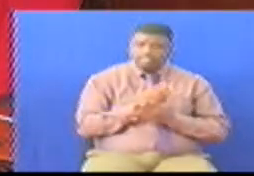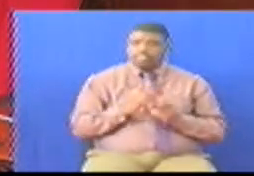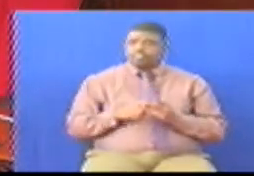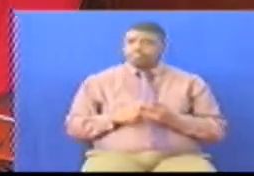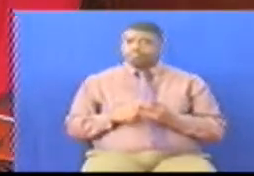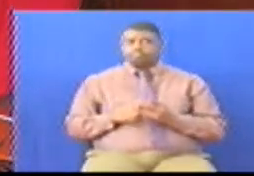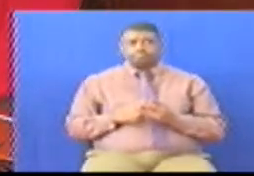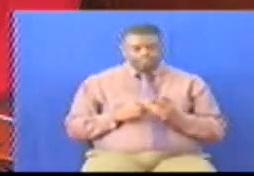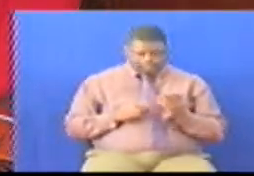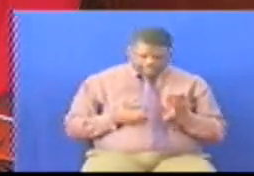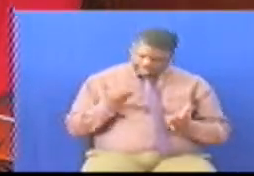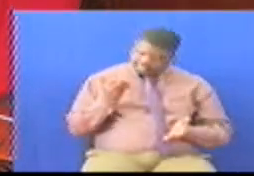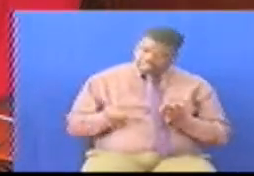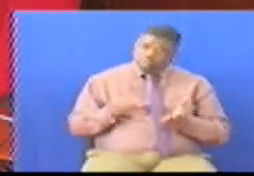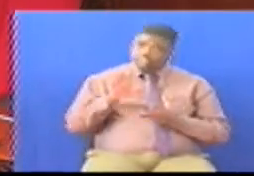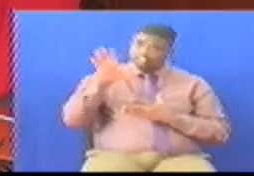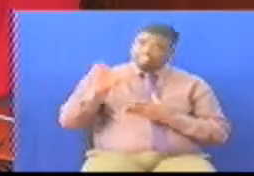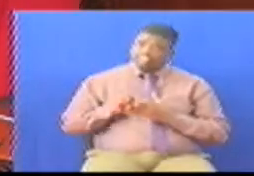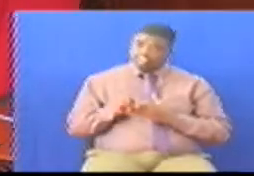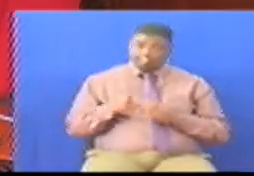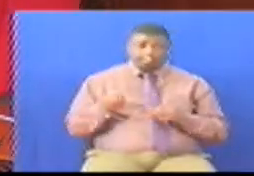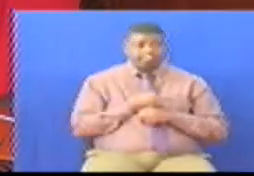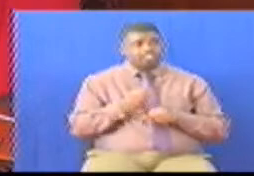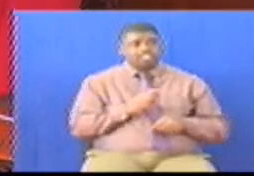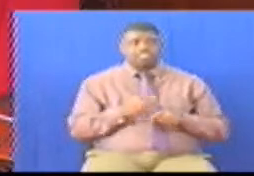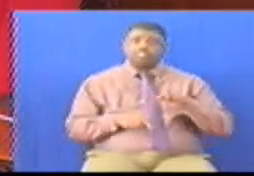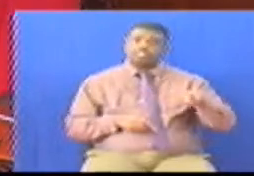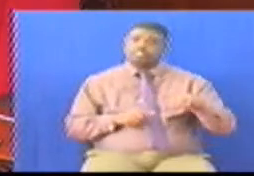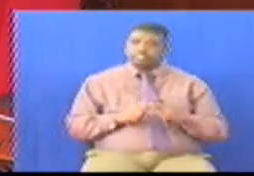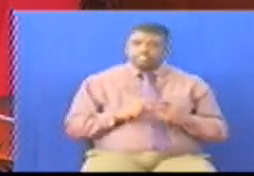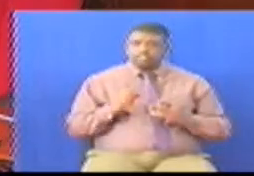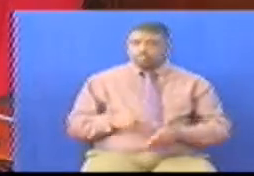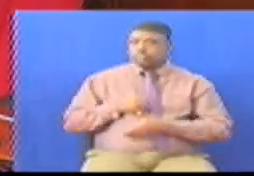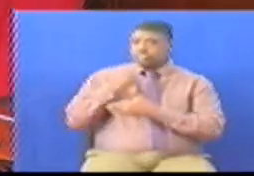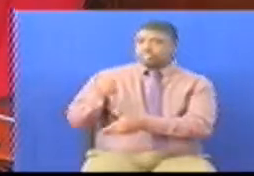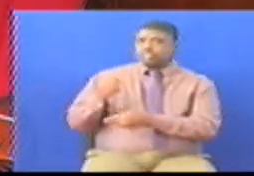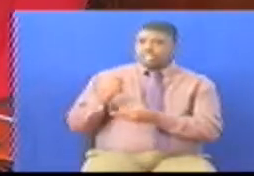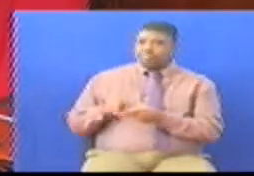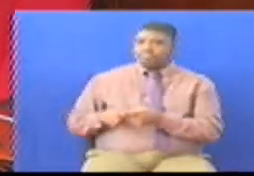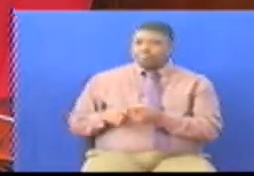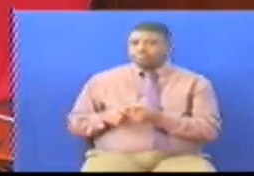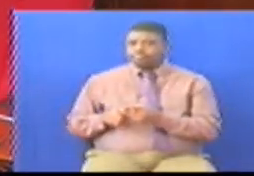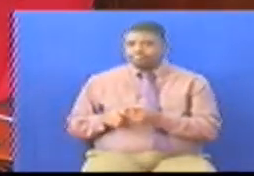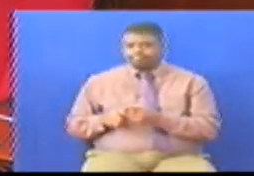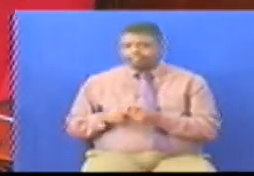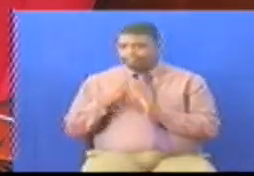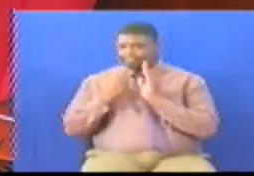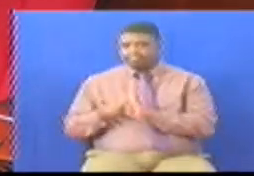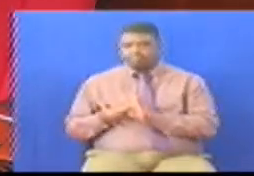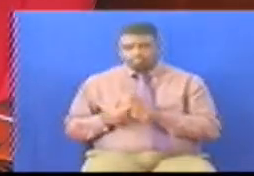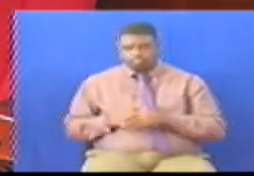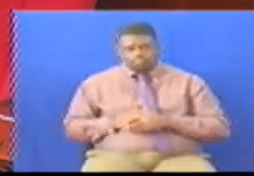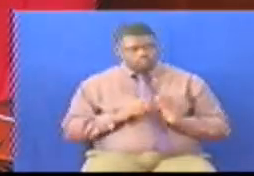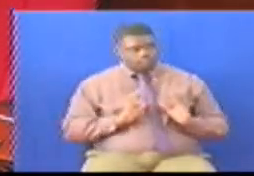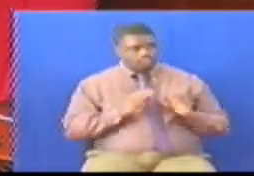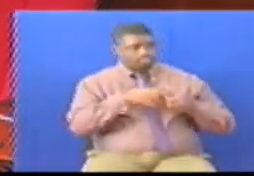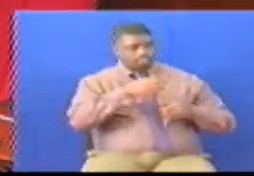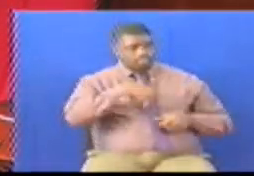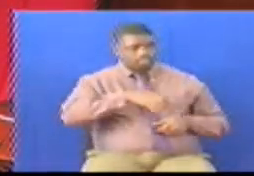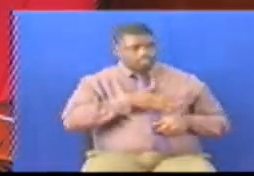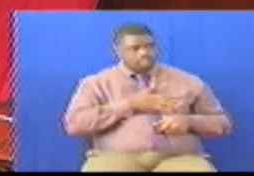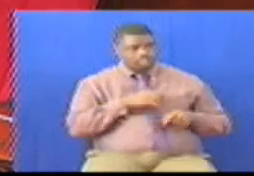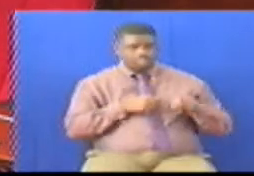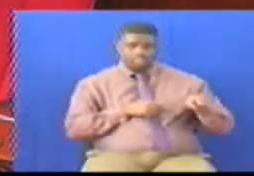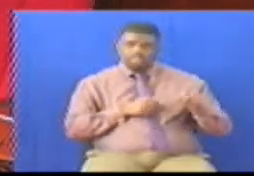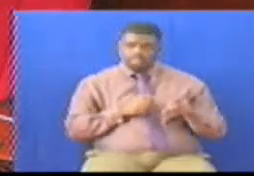inafanya actual valuation. Na kwa nini kifanyike hapo? Kulikuwa kuna uwekezaji ambao haukuwa na tija Mheshimiwa Speaker. Kwa mfano, kamati yetu iliona kwamba mifuko